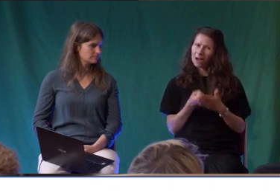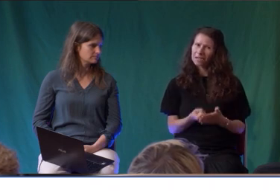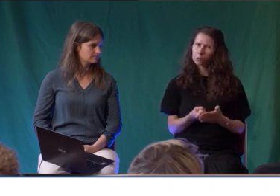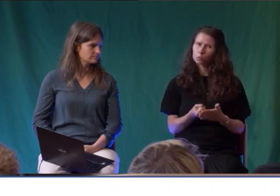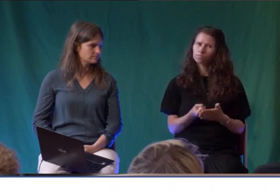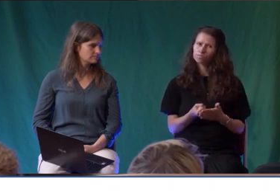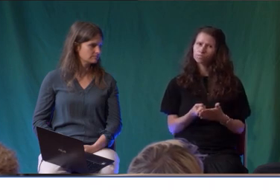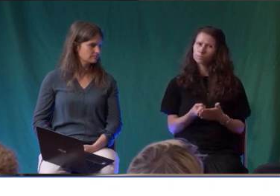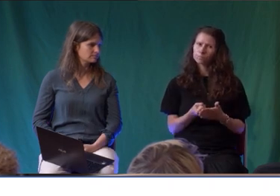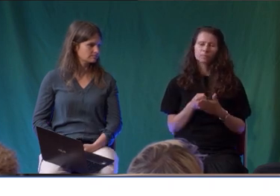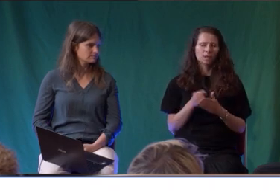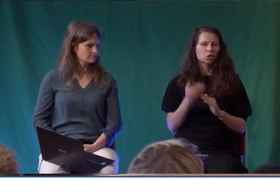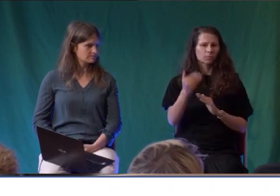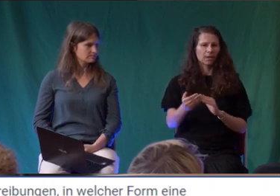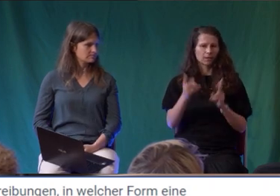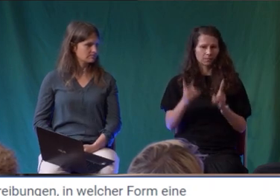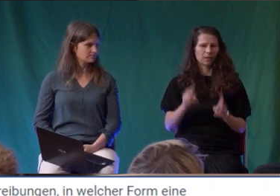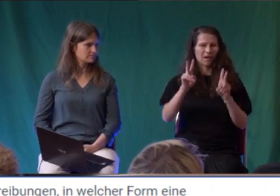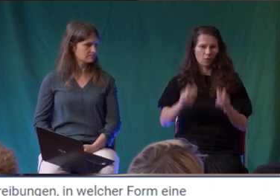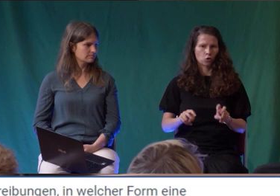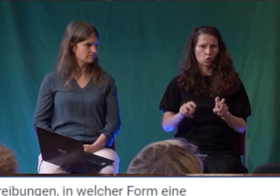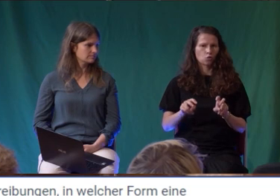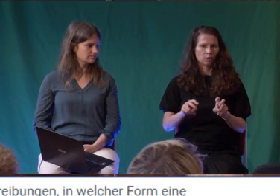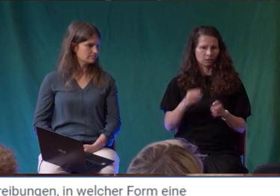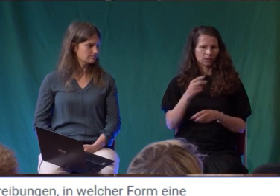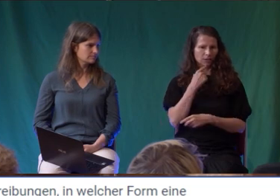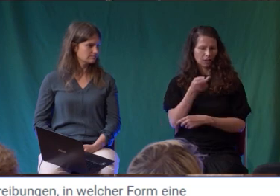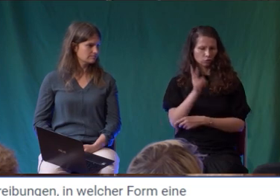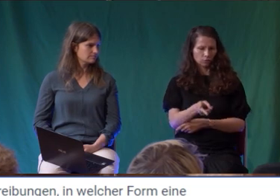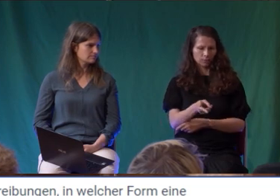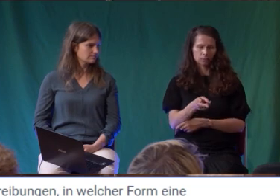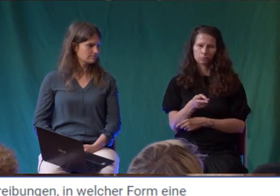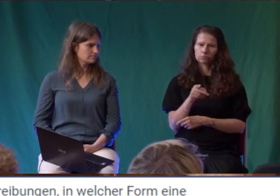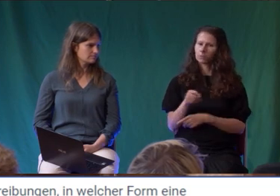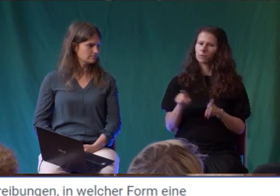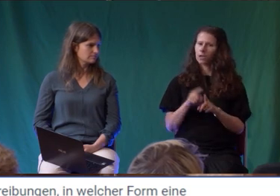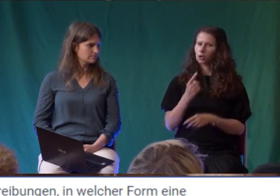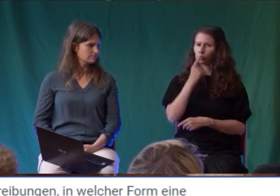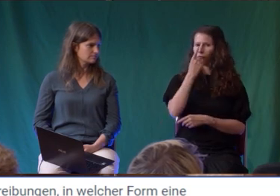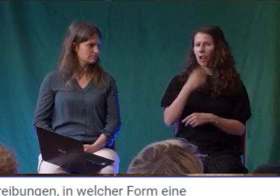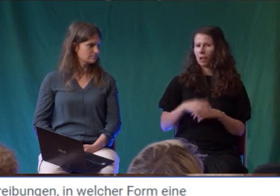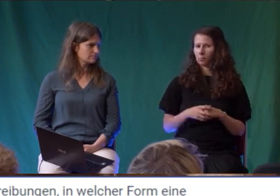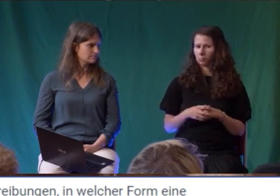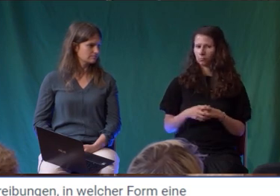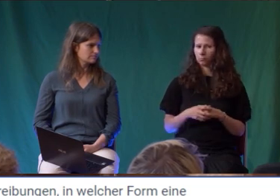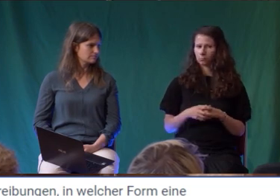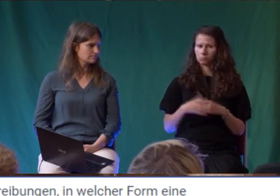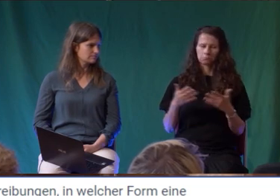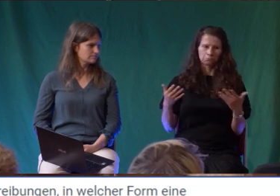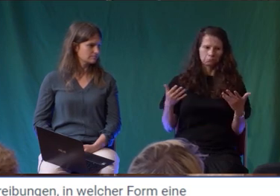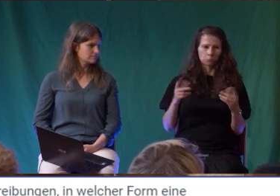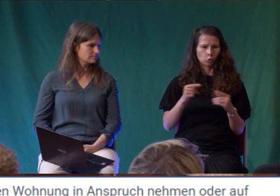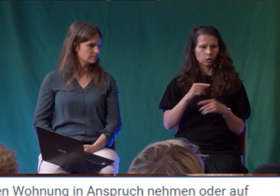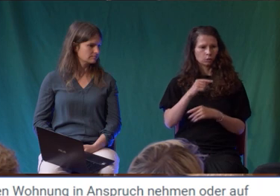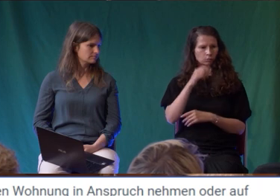auch im Projekt durch die Forschung bestätigt das ist ein bisschen Zufall ist also die Mütter